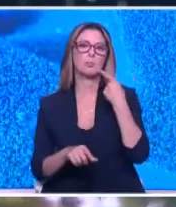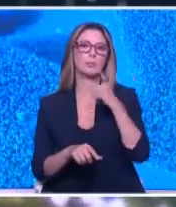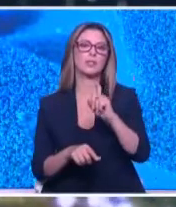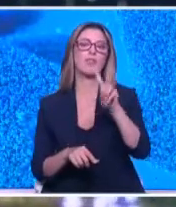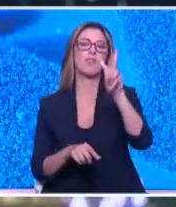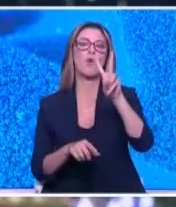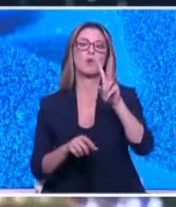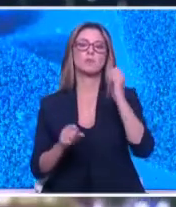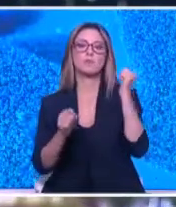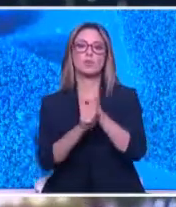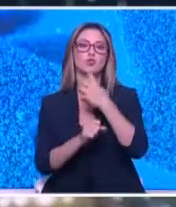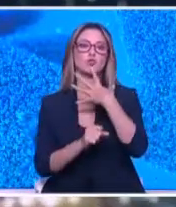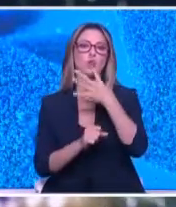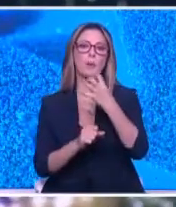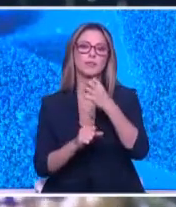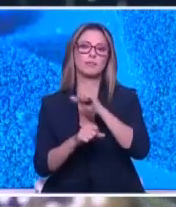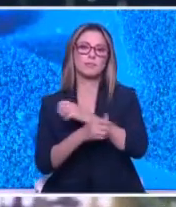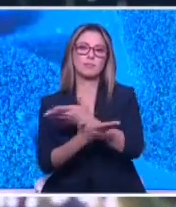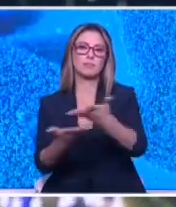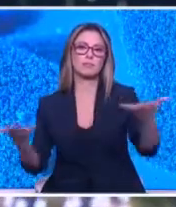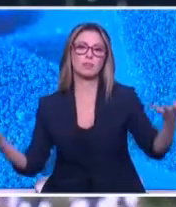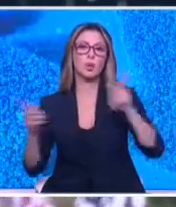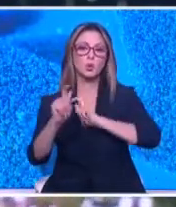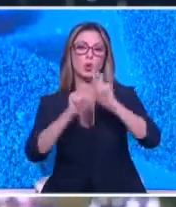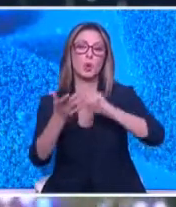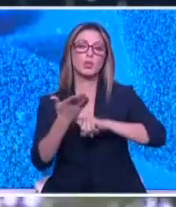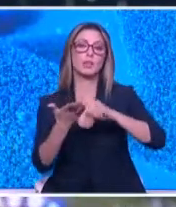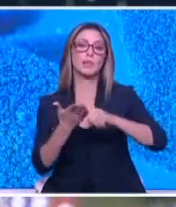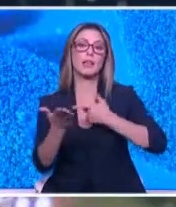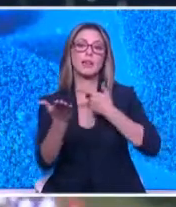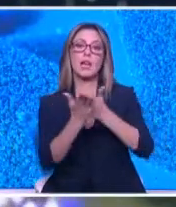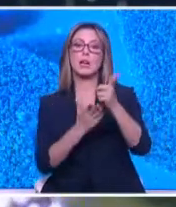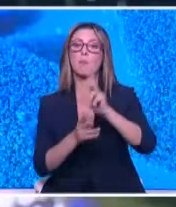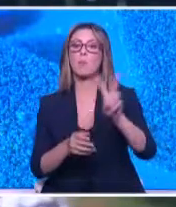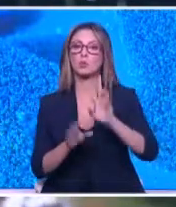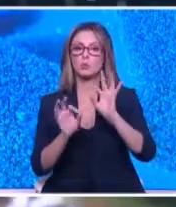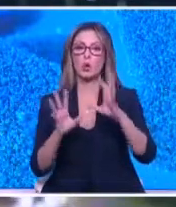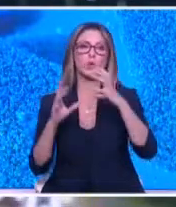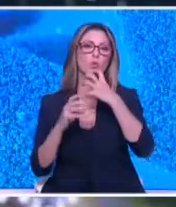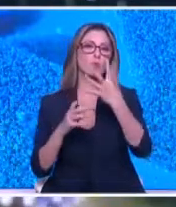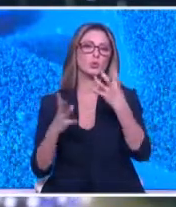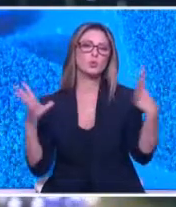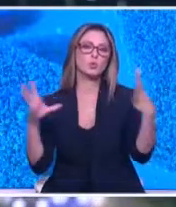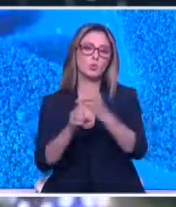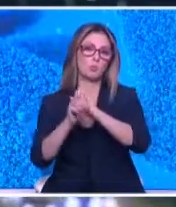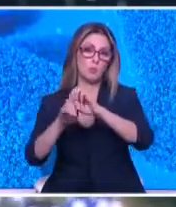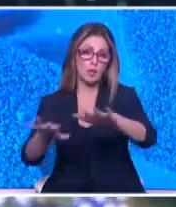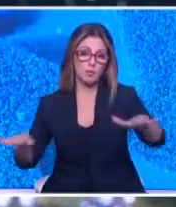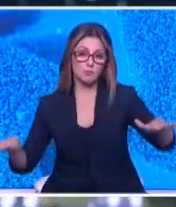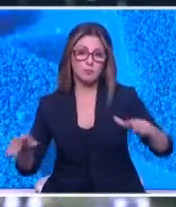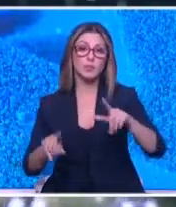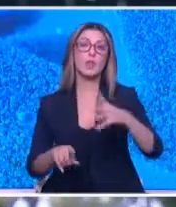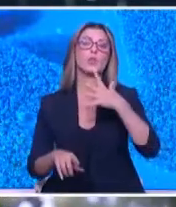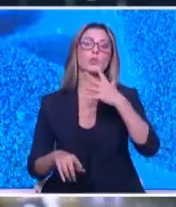Dağı eteklerinde domates mesaisi başladı. Sözleşmeli tarım modeliyle üretilen domatesler kurutulmaya bırakıldı. Kurutulan domatesler